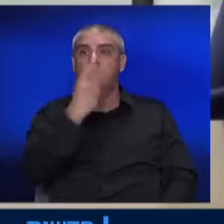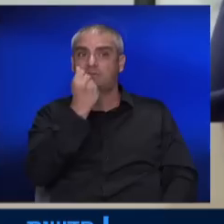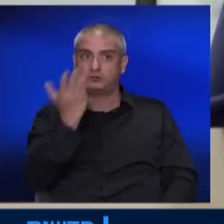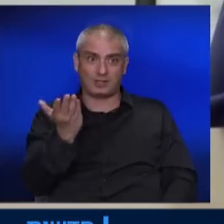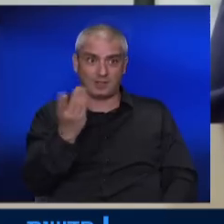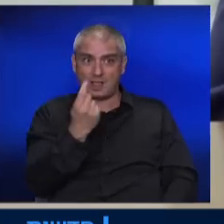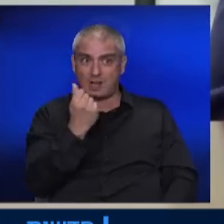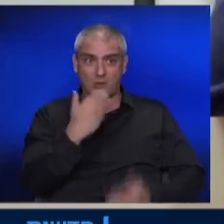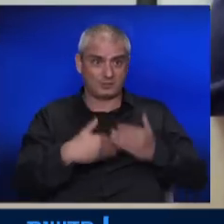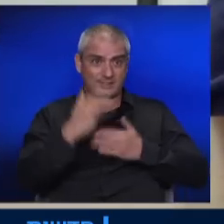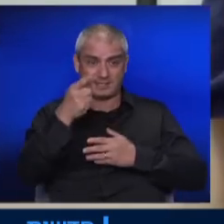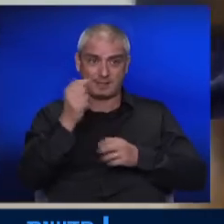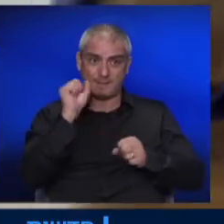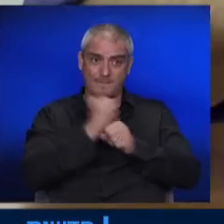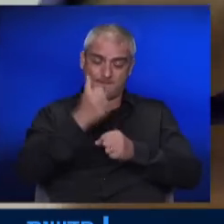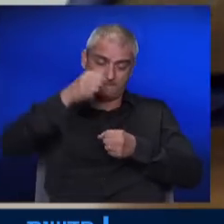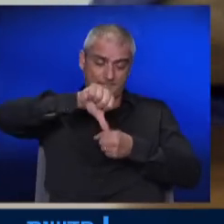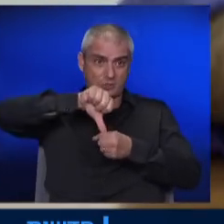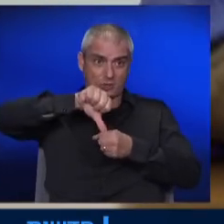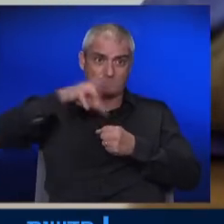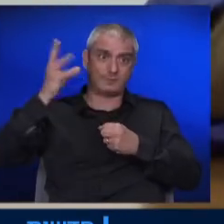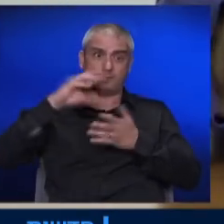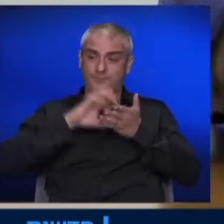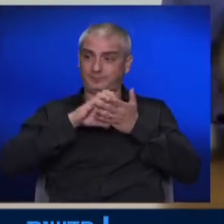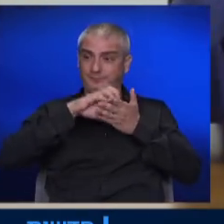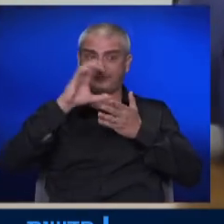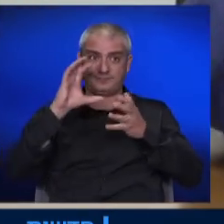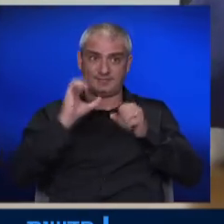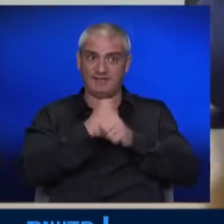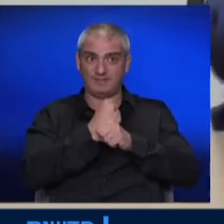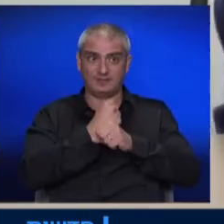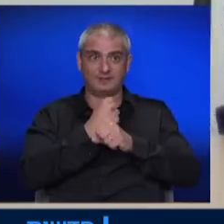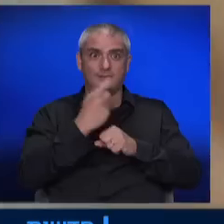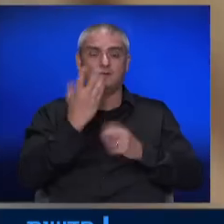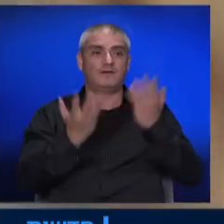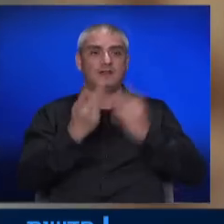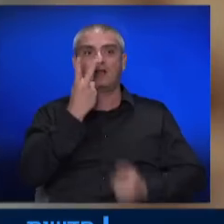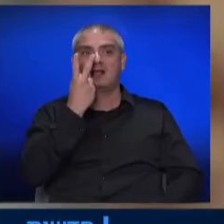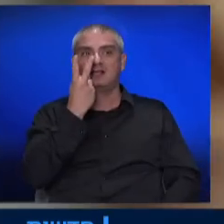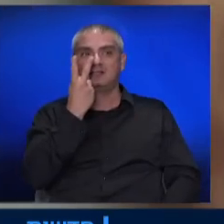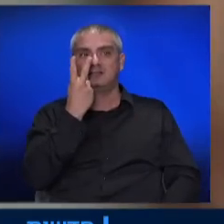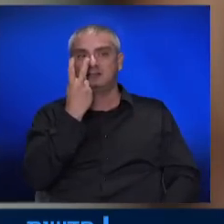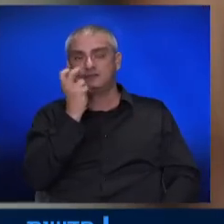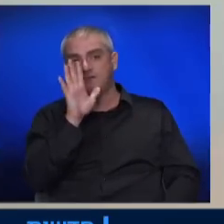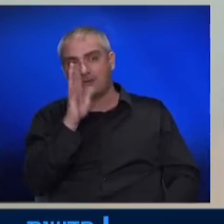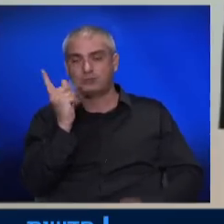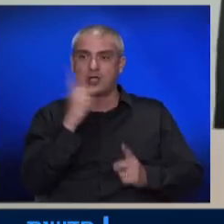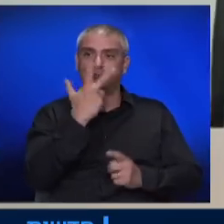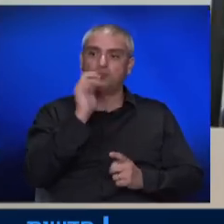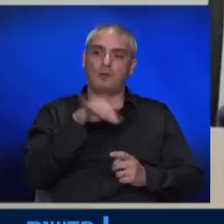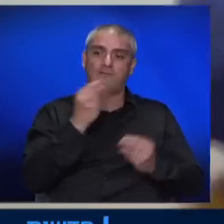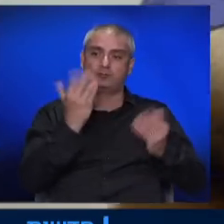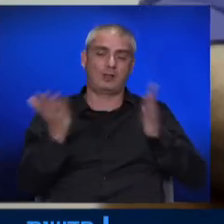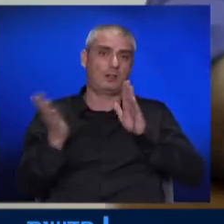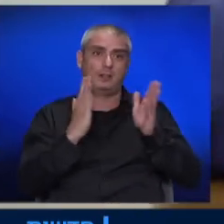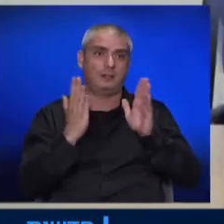הזה, אס בבטון, לעומת האבן, ההבדל הוא בדיוק 25 עד 30 אלף שקל. דרסנו